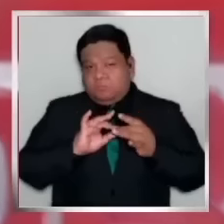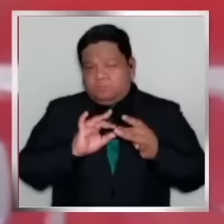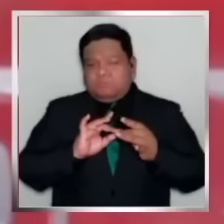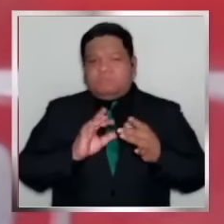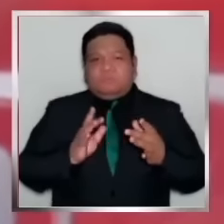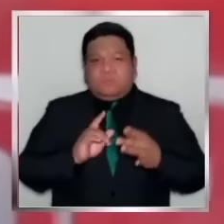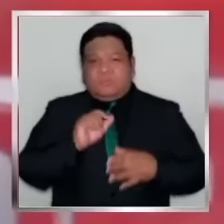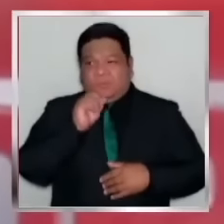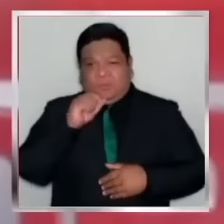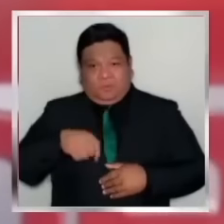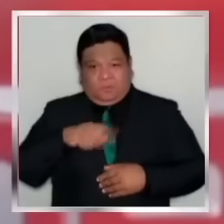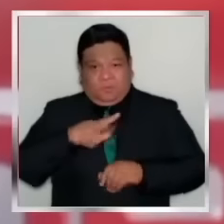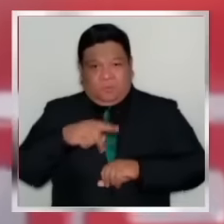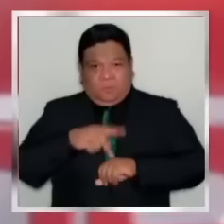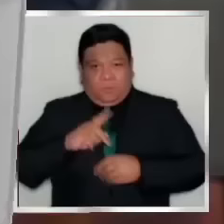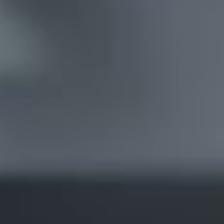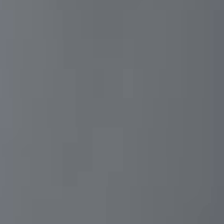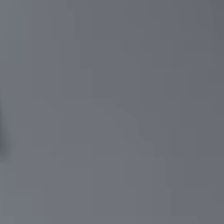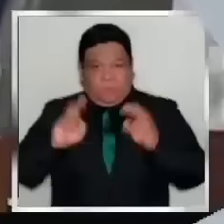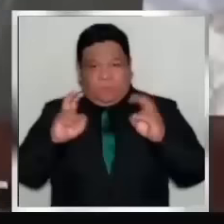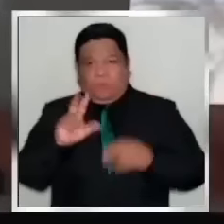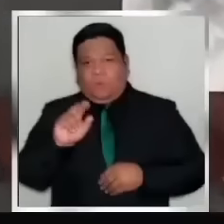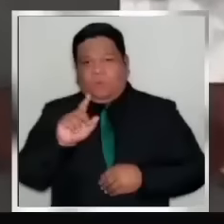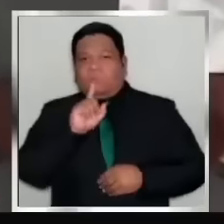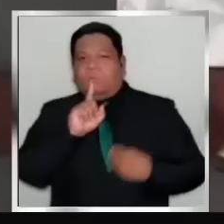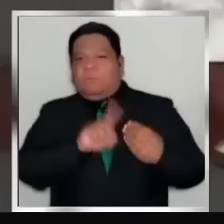China. Nakatutok si Ivan Mayrina.